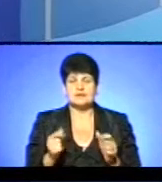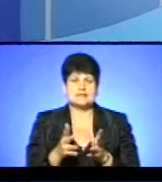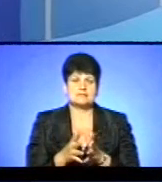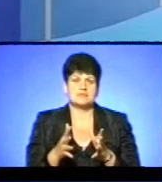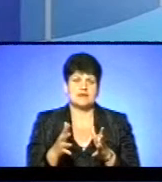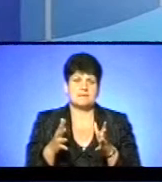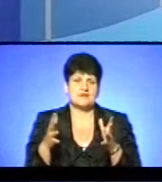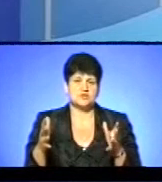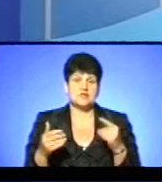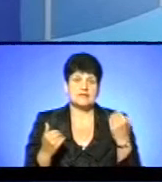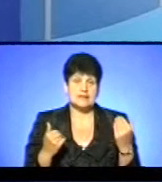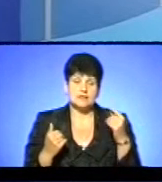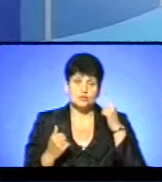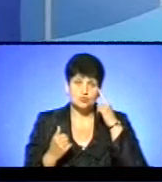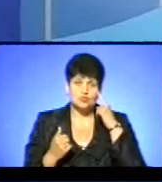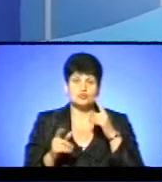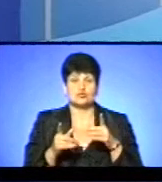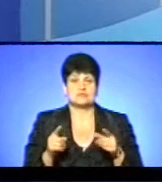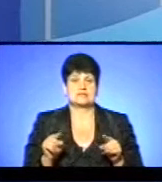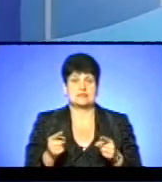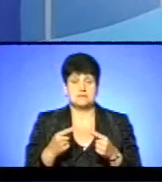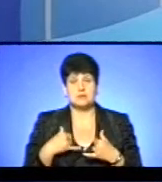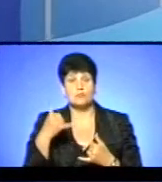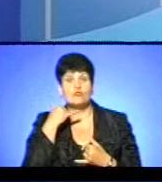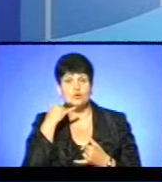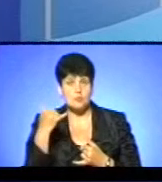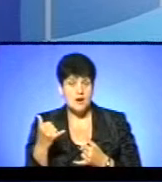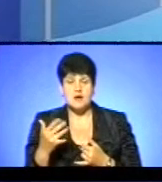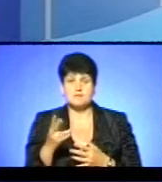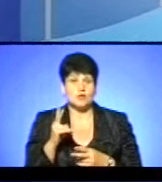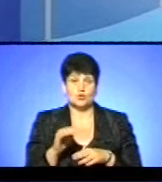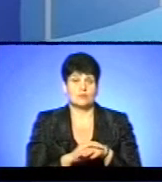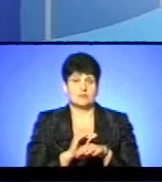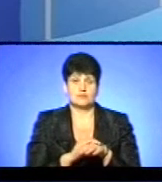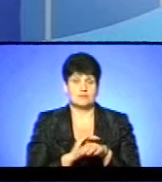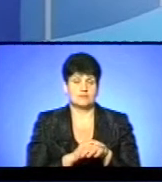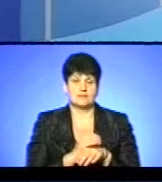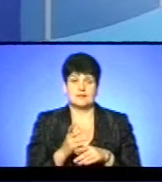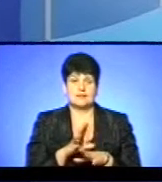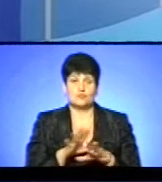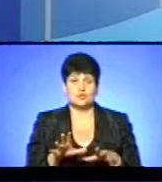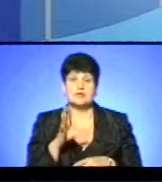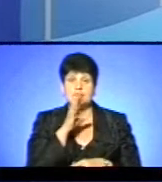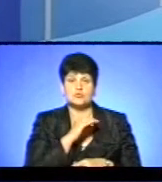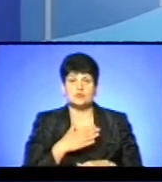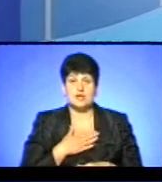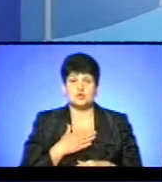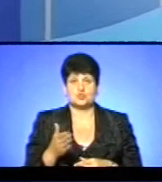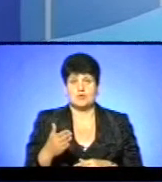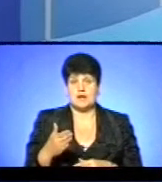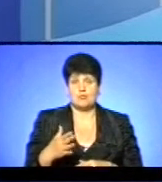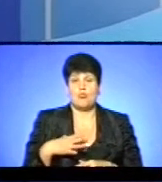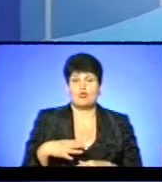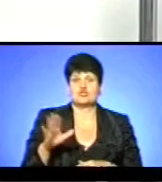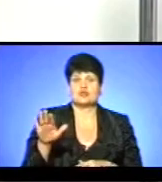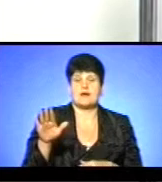перевищення, так, на їхню думку, стосовно затримання. То ми повідомляємо, ніхто їх по голові гладити не буде, коли вони крадуть нашу рибу і, вибачте,